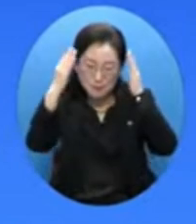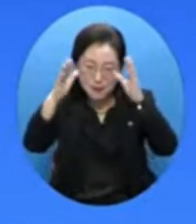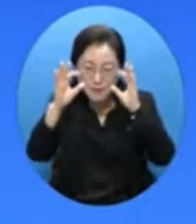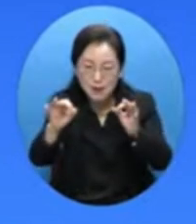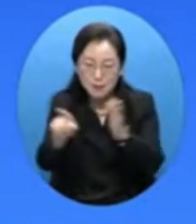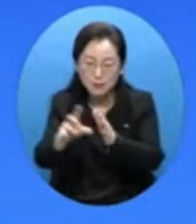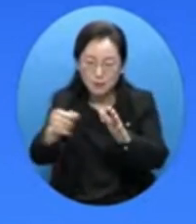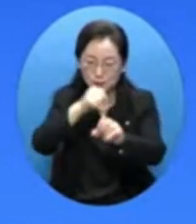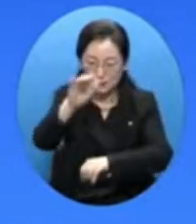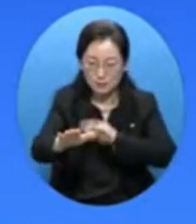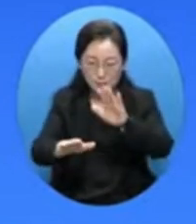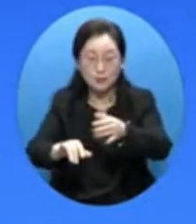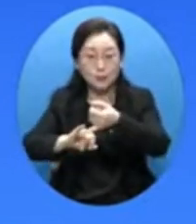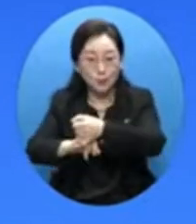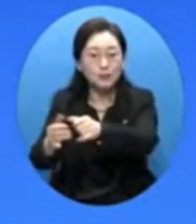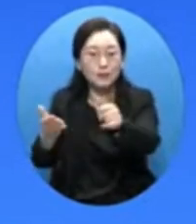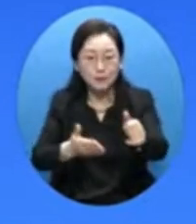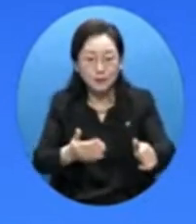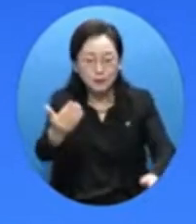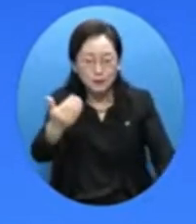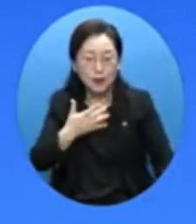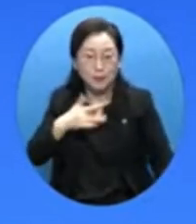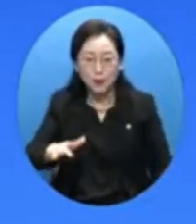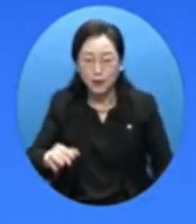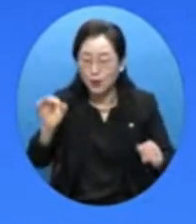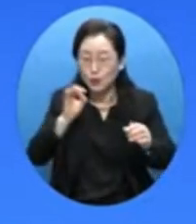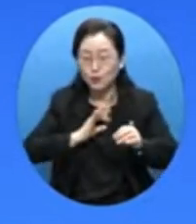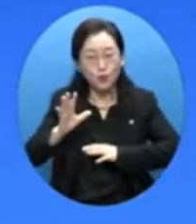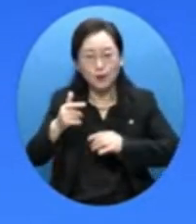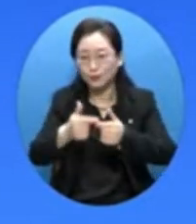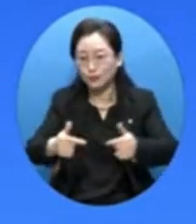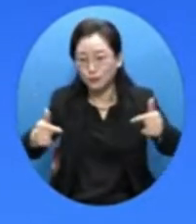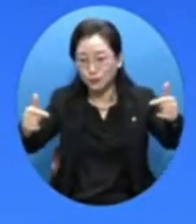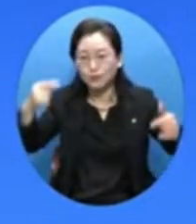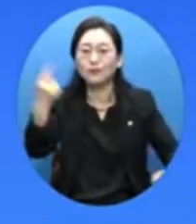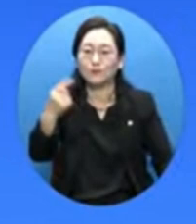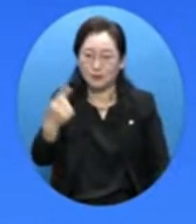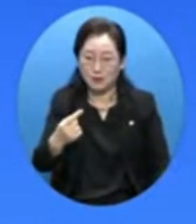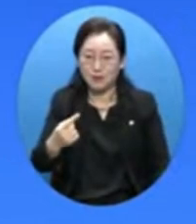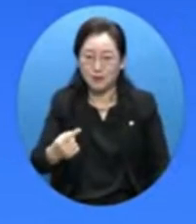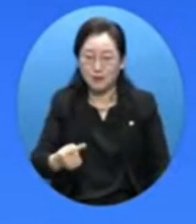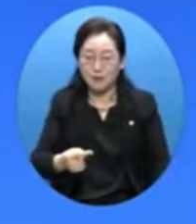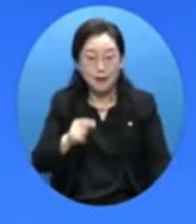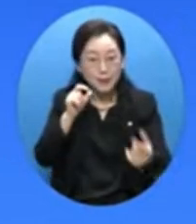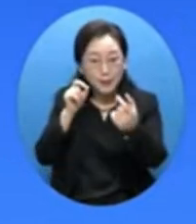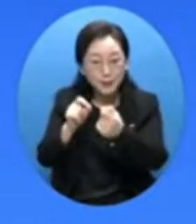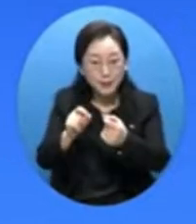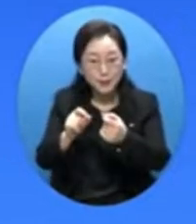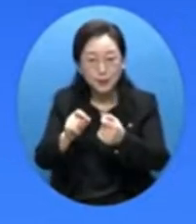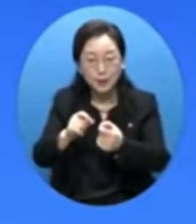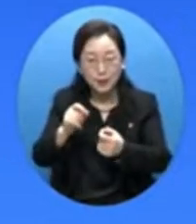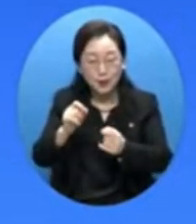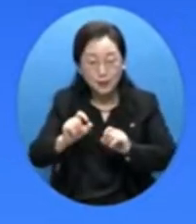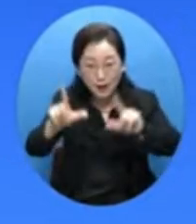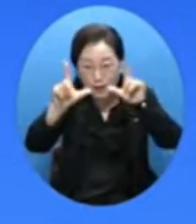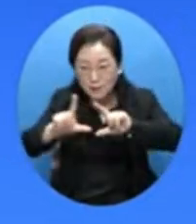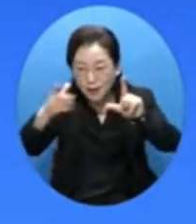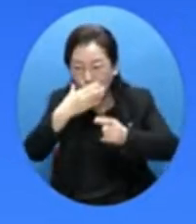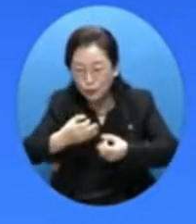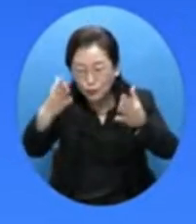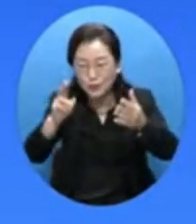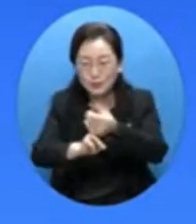믿음으로 전진해 나가야 할 것입니다. 이전에 보지 못했던 놀라운 부흥이 여러분 시대에 일어날 것입니다. 다가오는 날들이 축복의 날들, 기적의